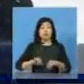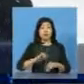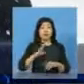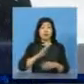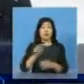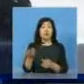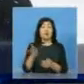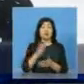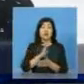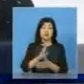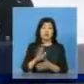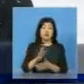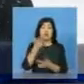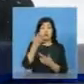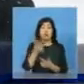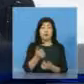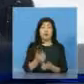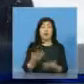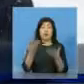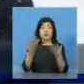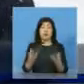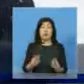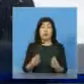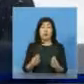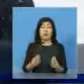А күндіз өзіңі порядкімен, өзіңіздің жаңа